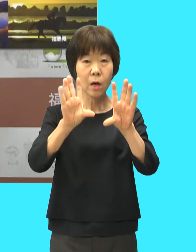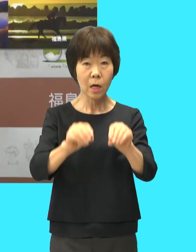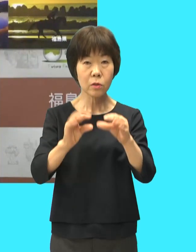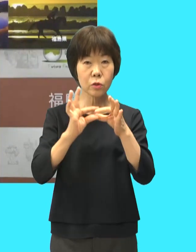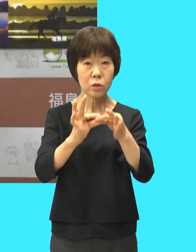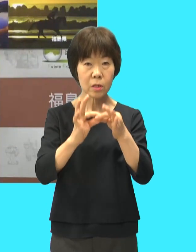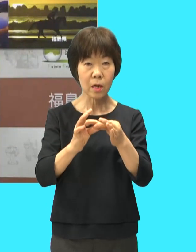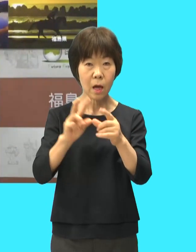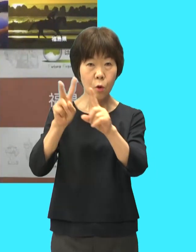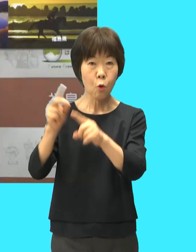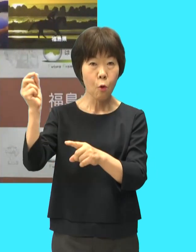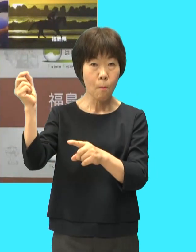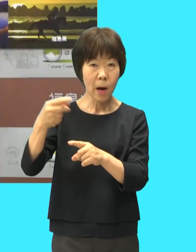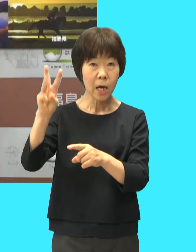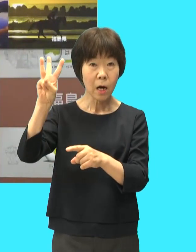て